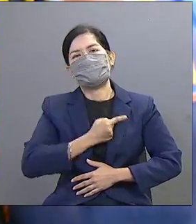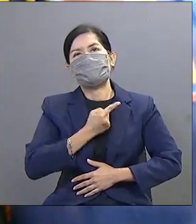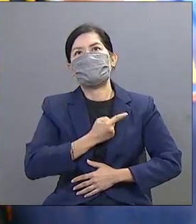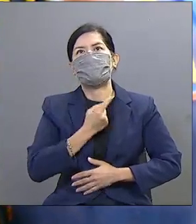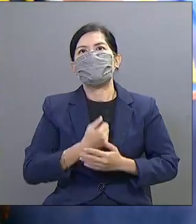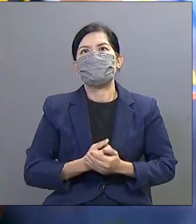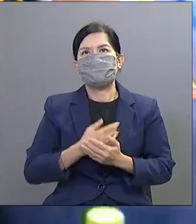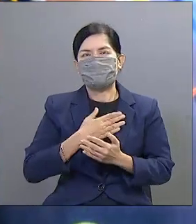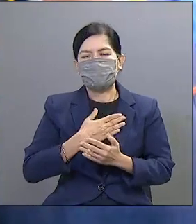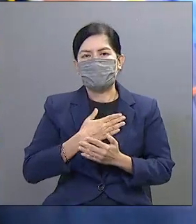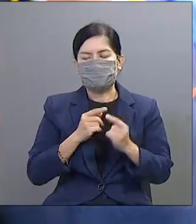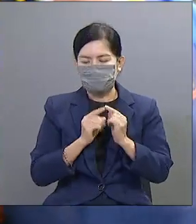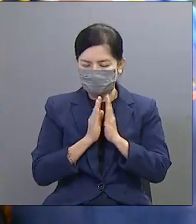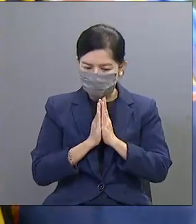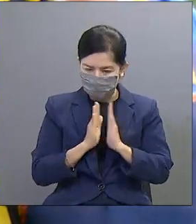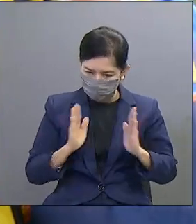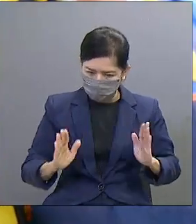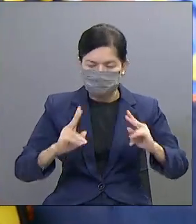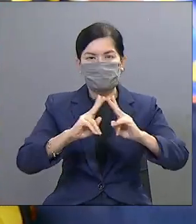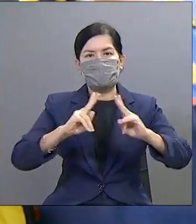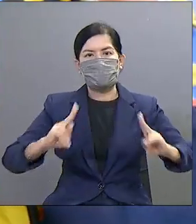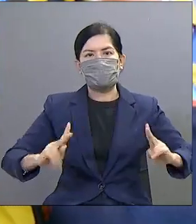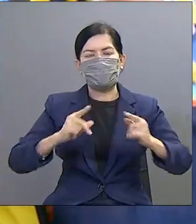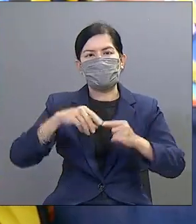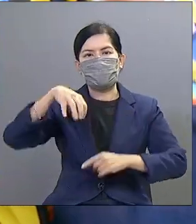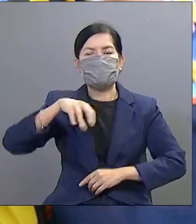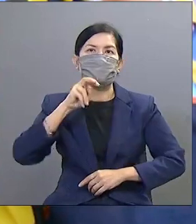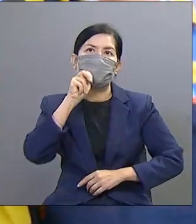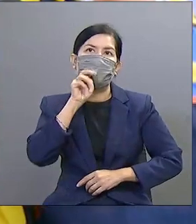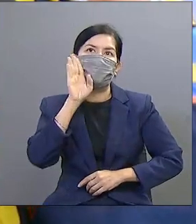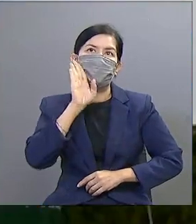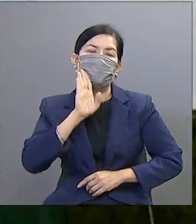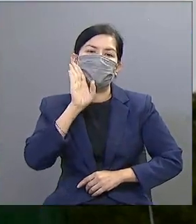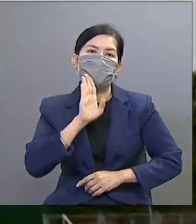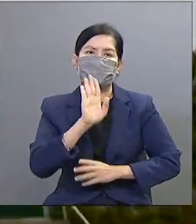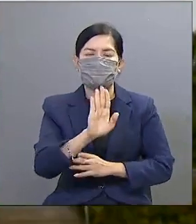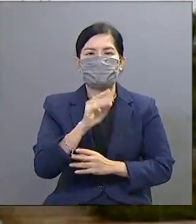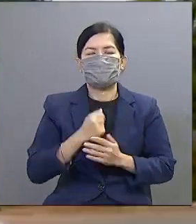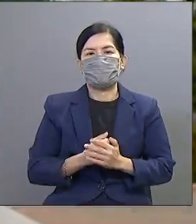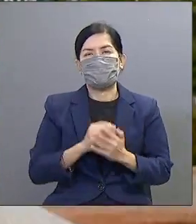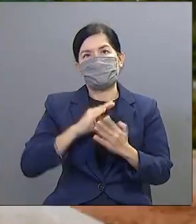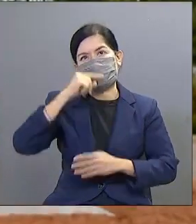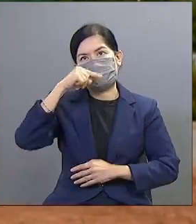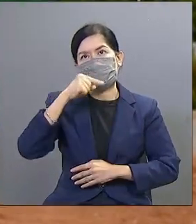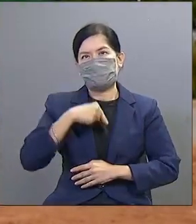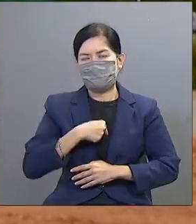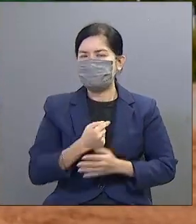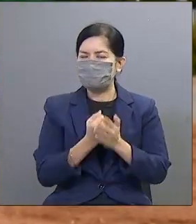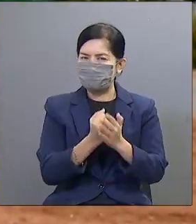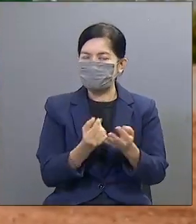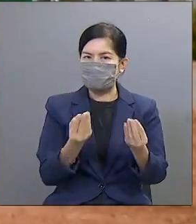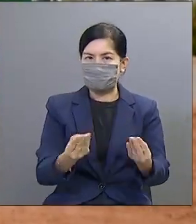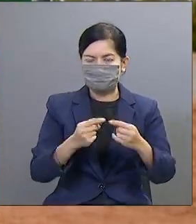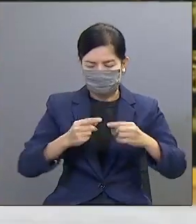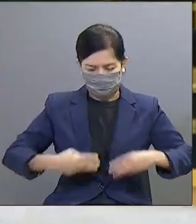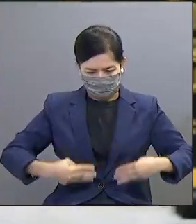ขอบคุณ ประกันucertน้ำมาดันขนาดใหญ่ ทำให้ชีวิตป